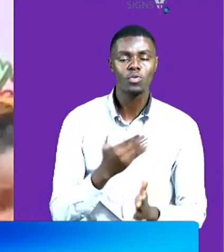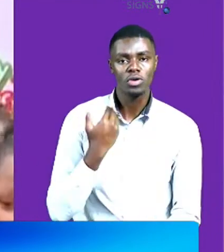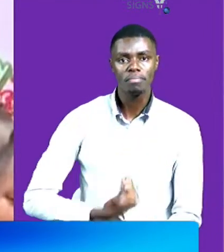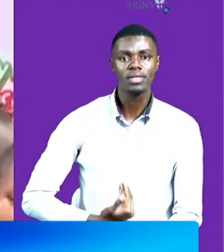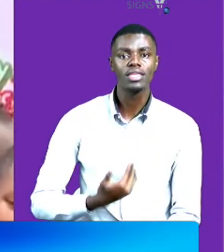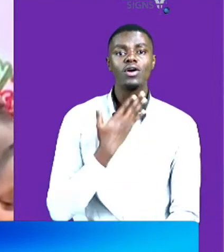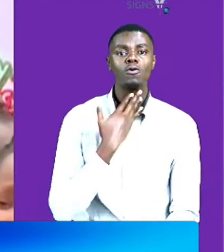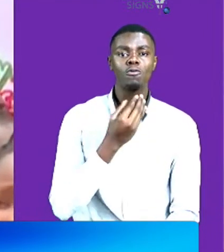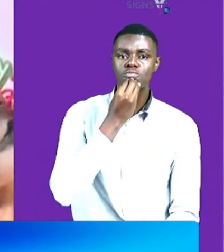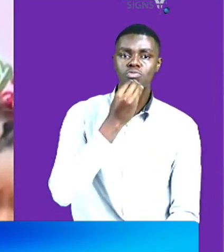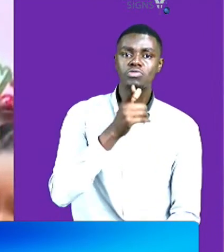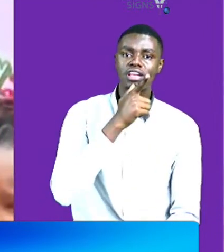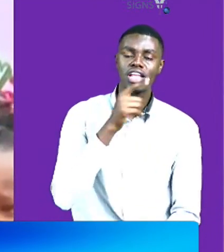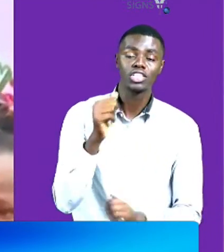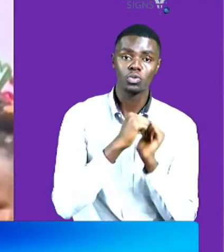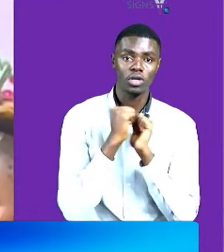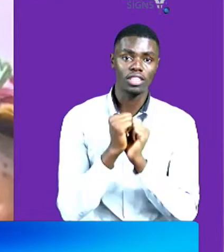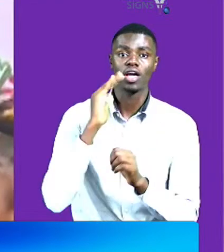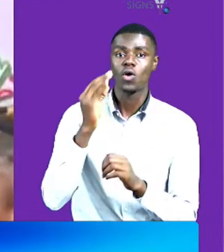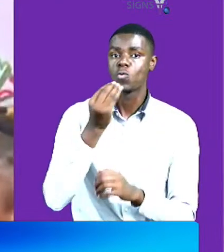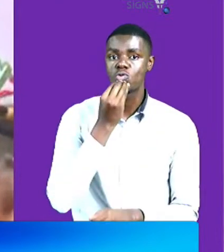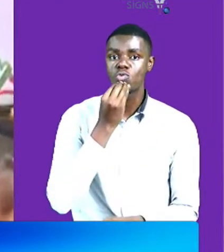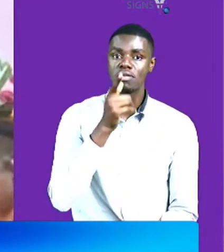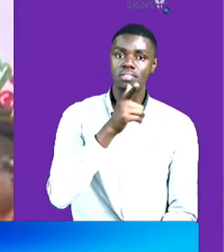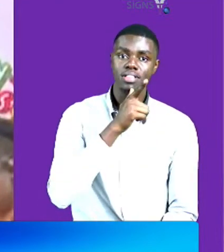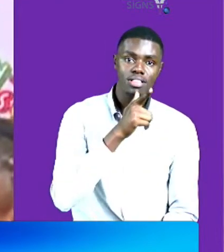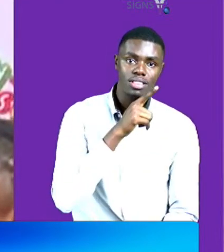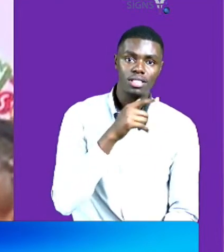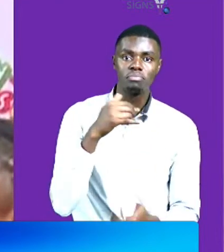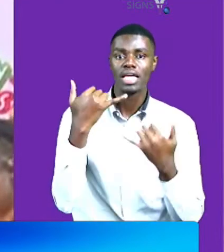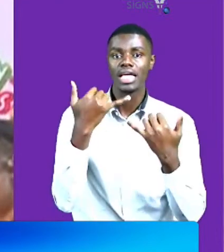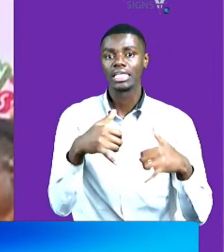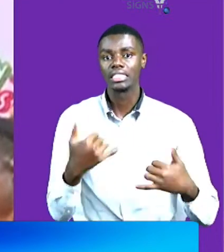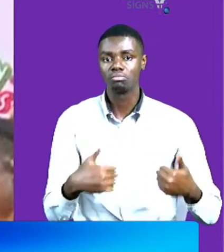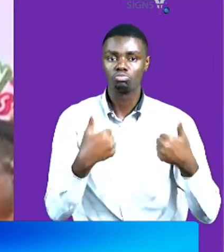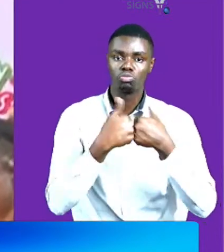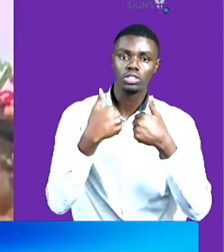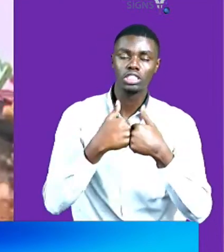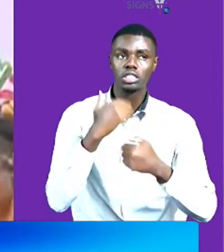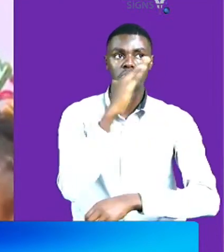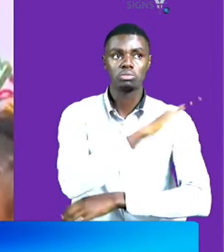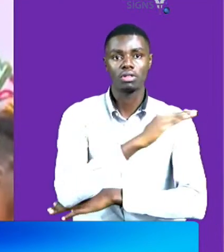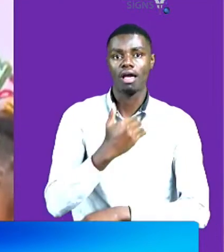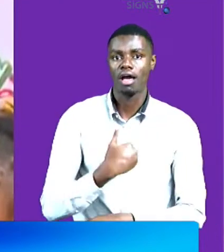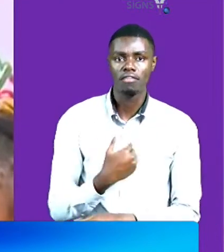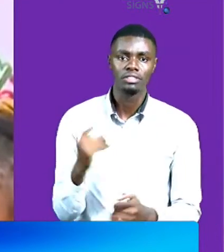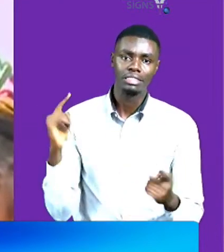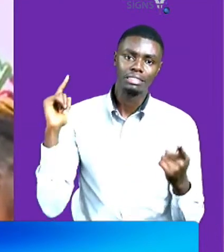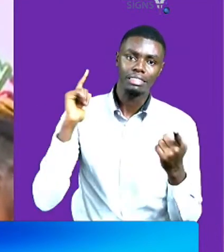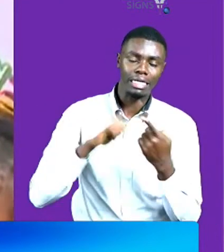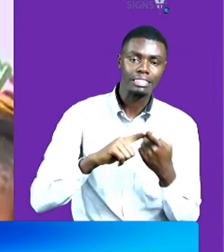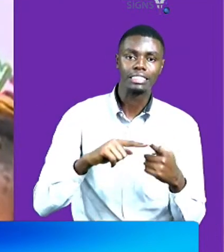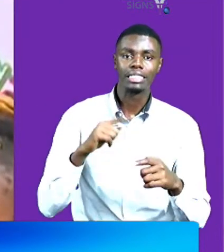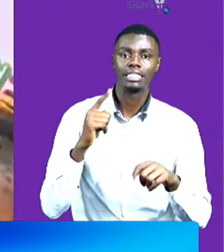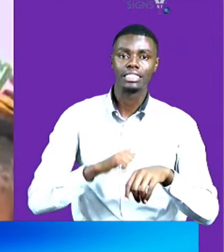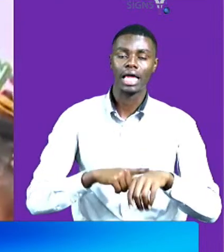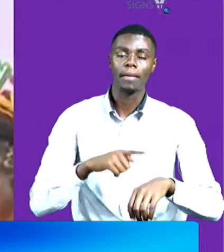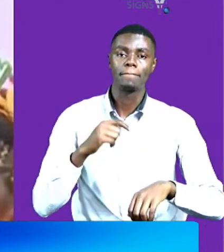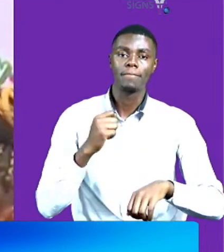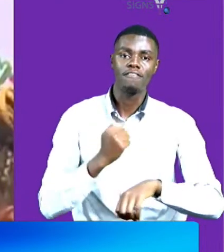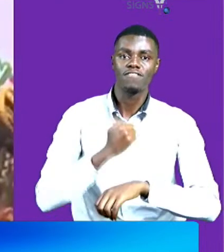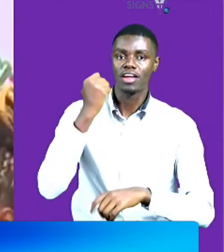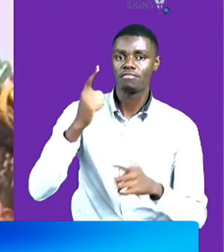pamoja? Tutakula lunch, iko michezo saa 8, mkae hapa mpaka saa 11 ndio muweze kwenda